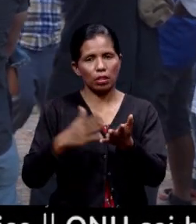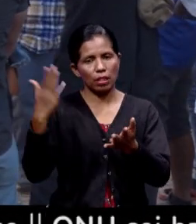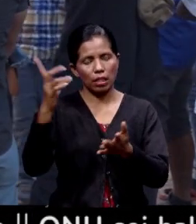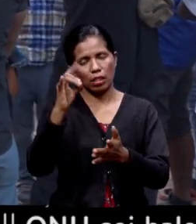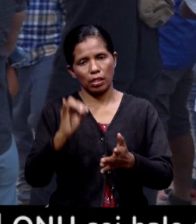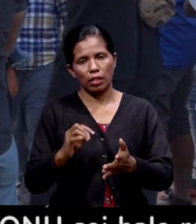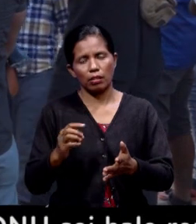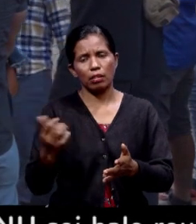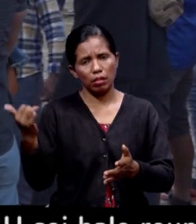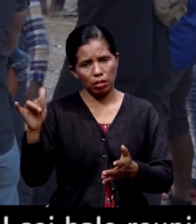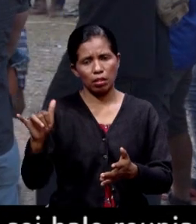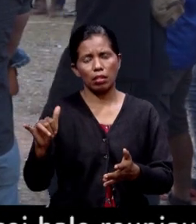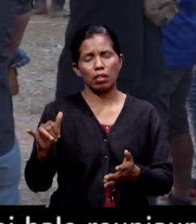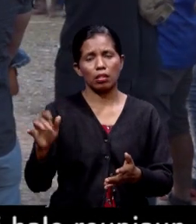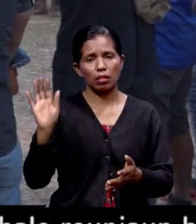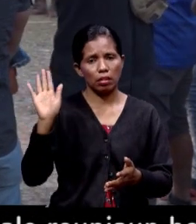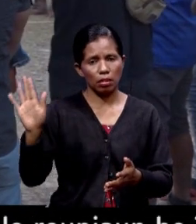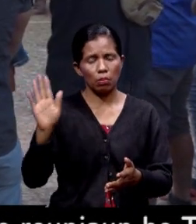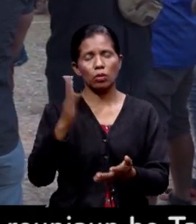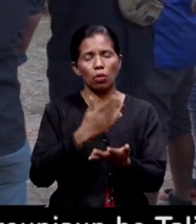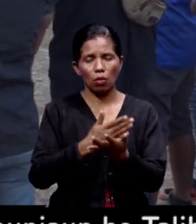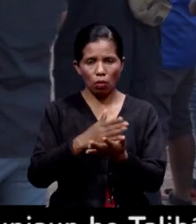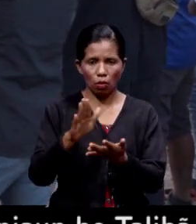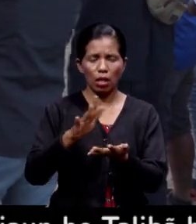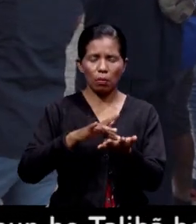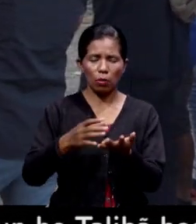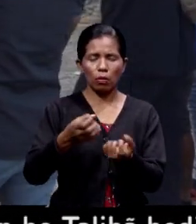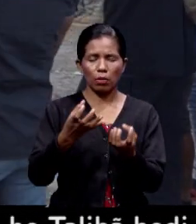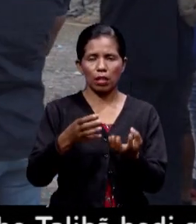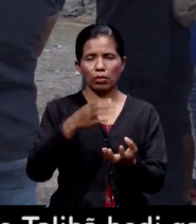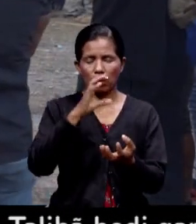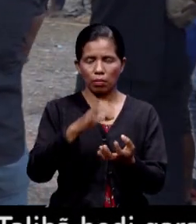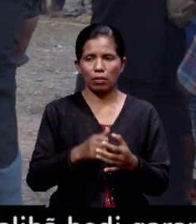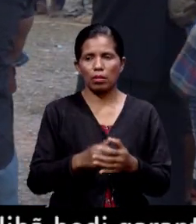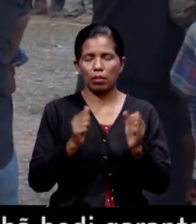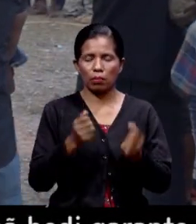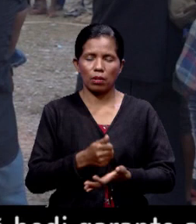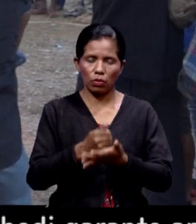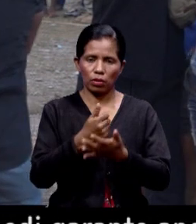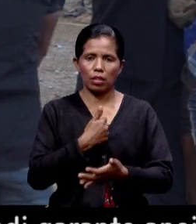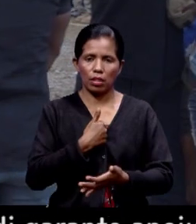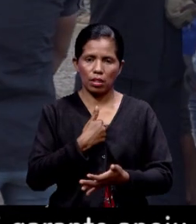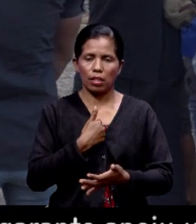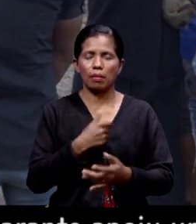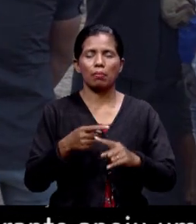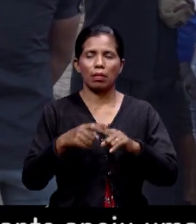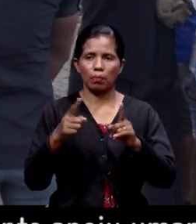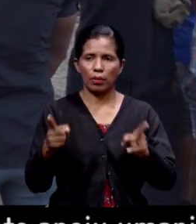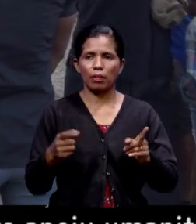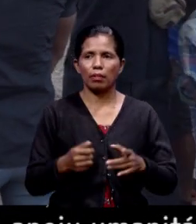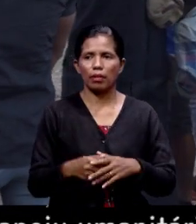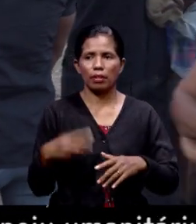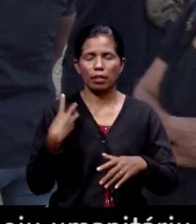Nia sosa, ini mos esforso ano ni ba atu defende ni sin no mai be